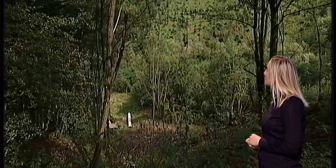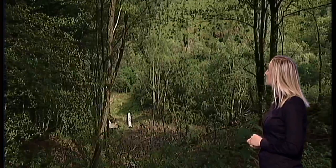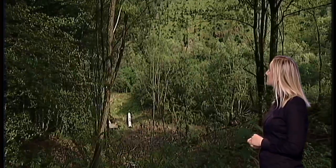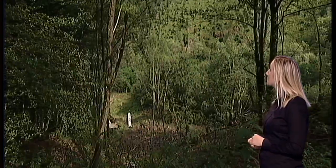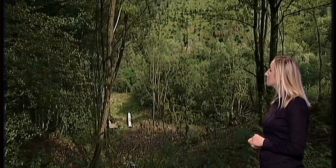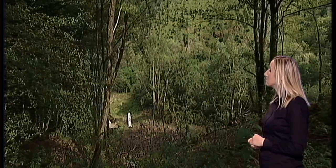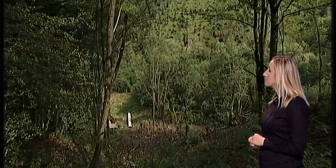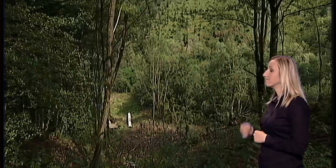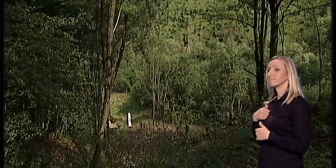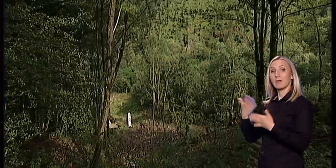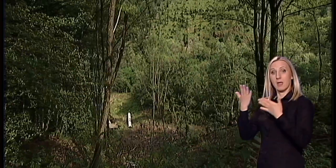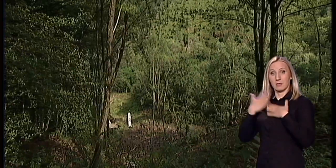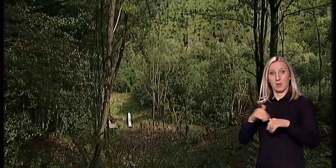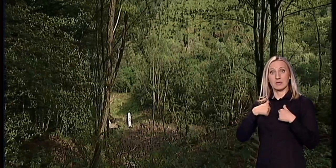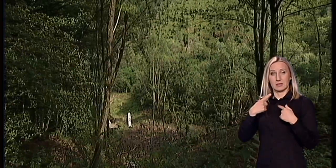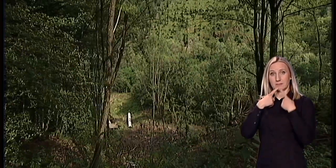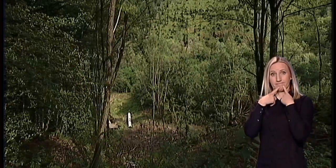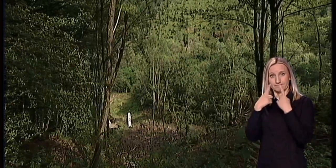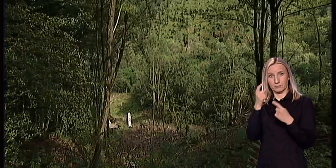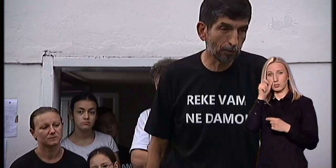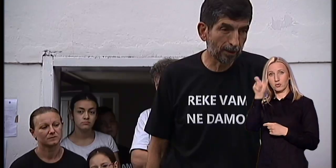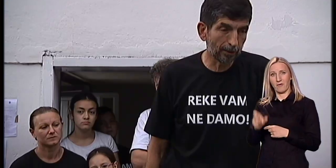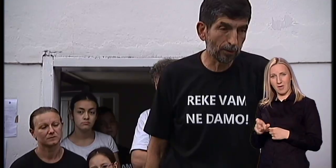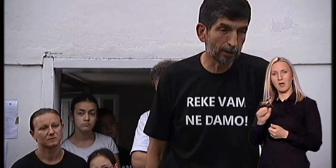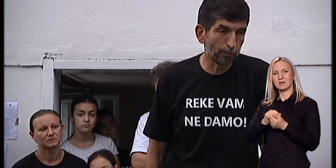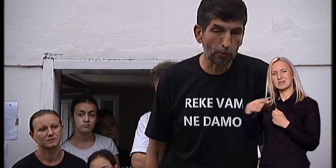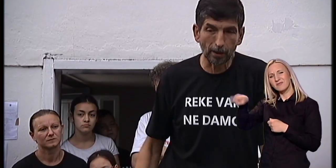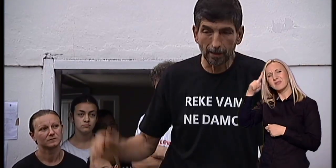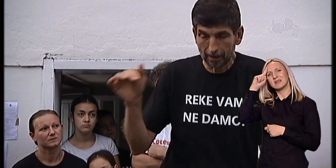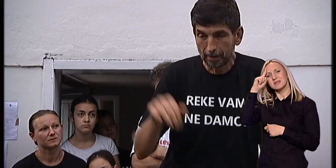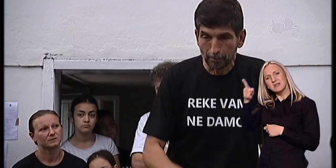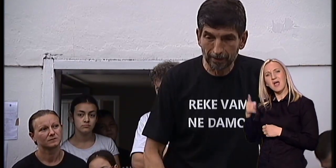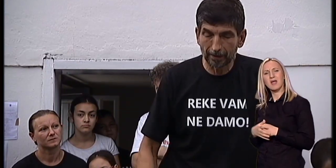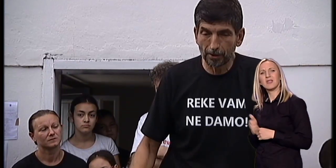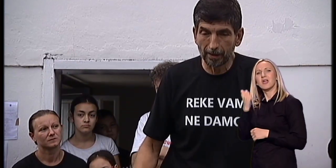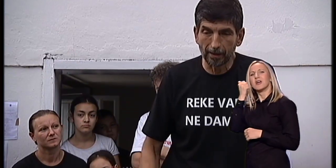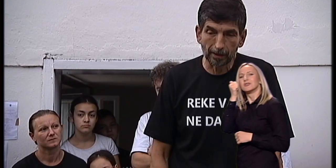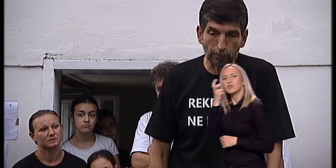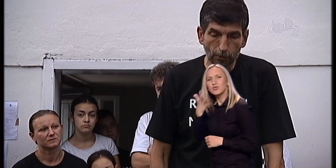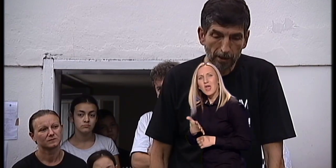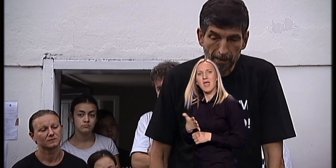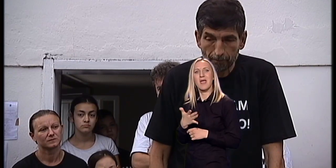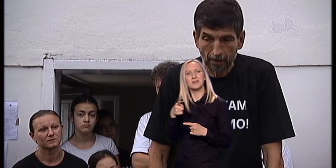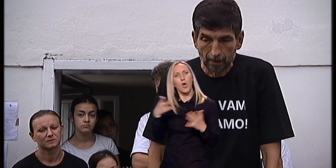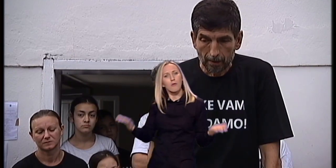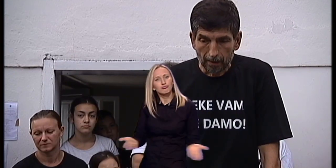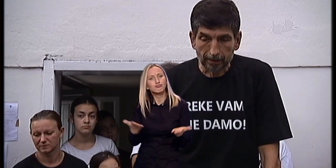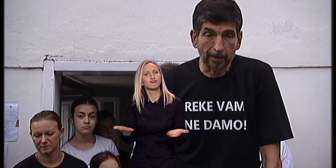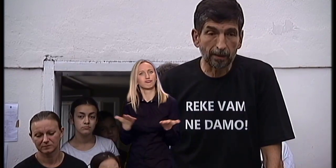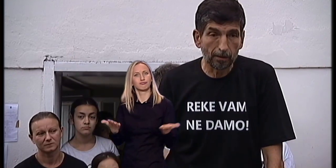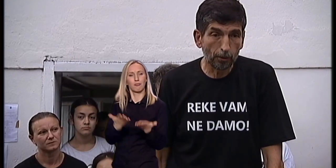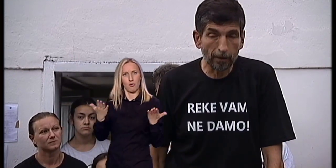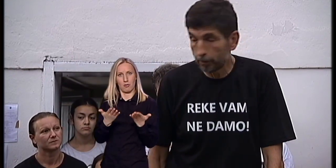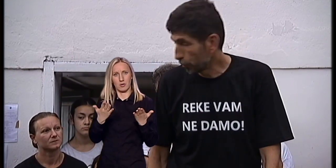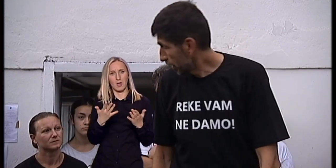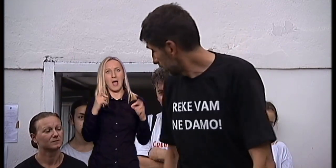Hteo bih da najavim čoveka koga svi znate, koji nas je vrlo često dizao iz ponora, beznađa i neraspoloženja.